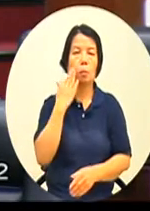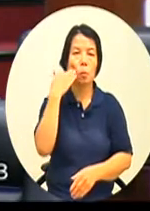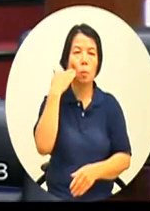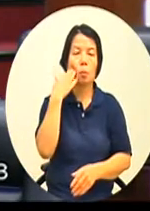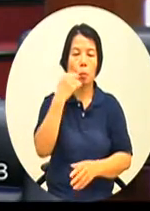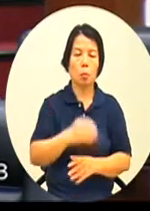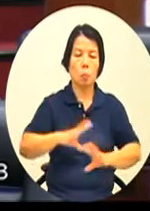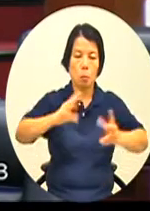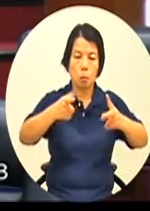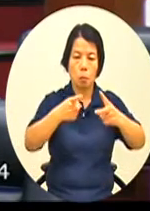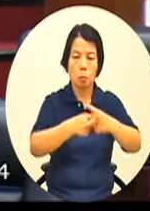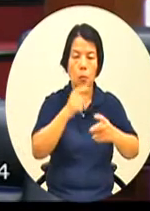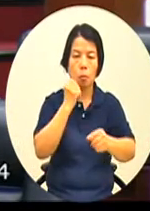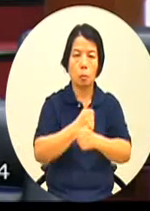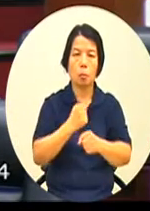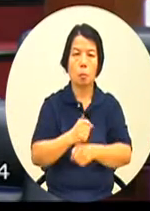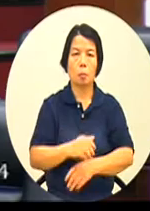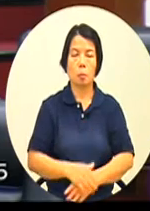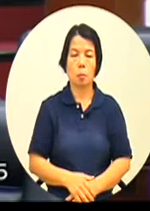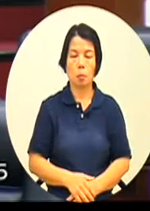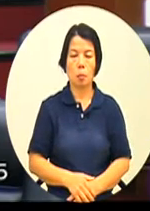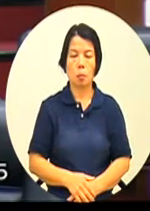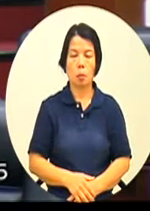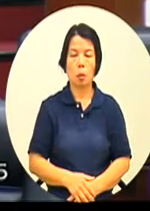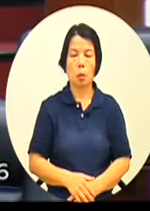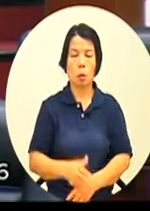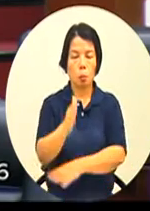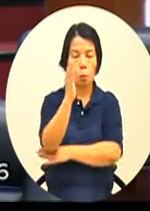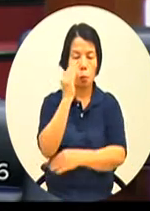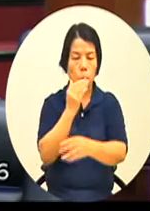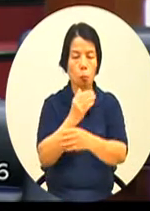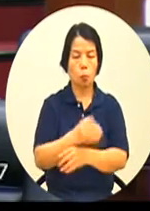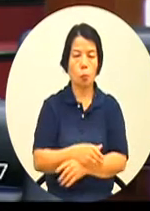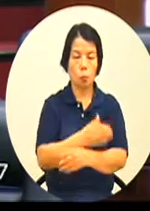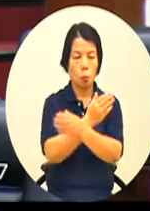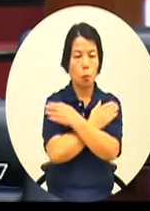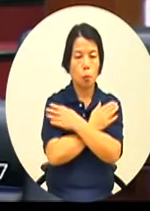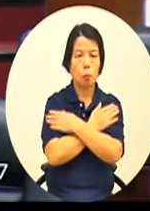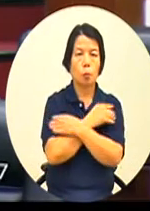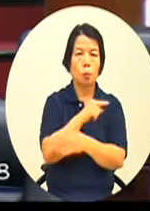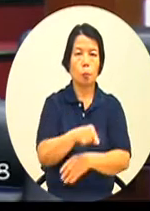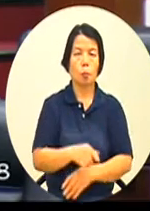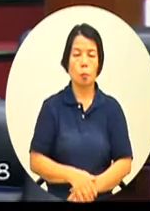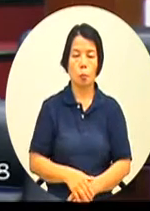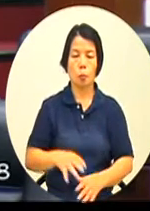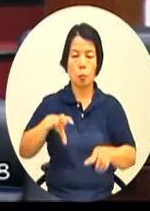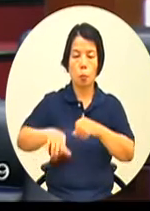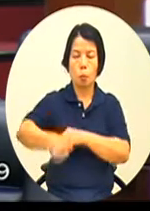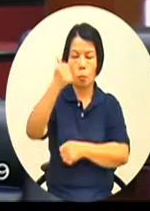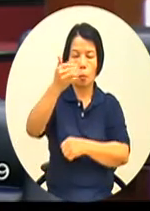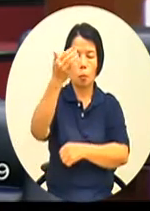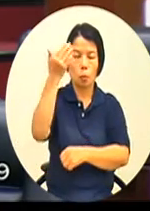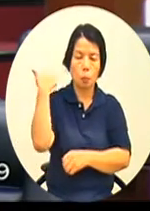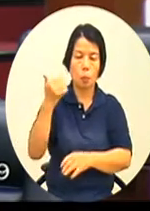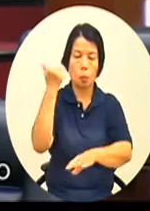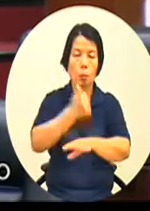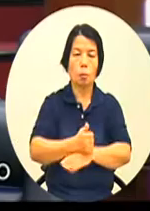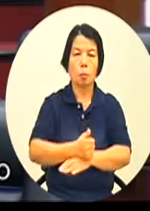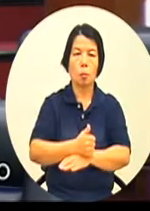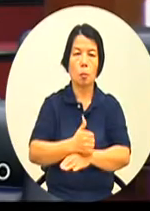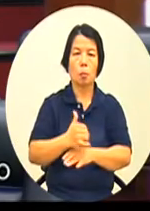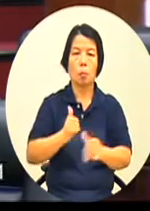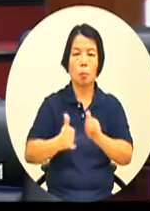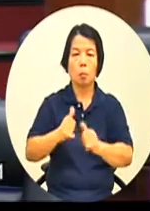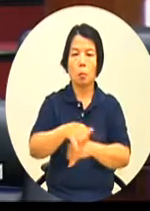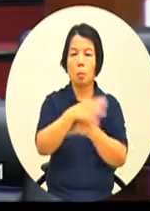九如国小做这个公幼托，公幼托这个应该局长之前在社会局任内应该你去检查